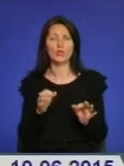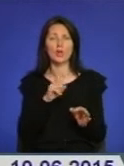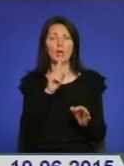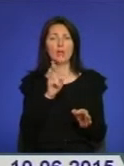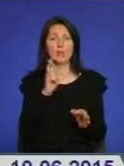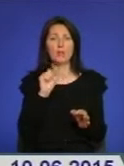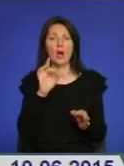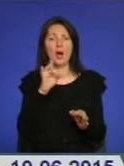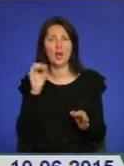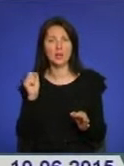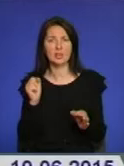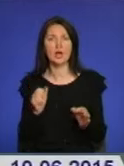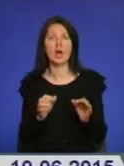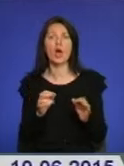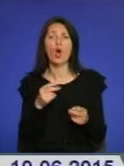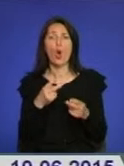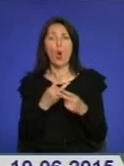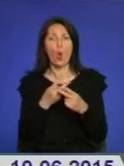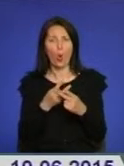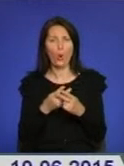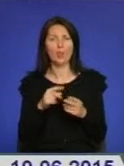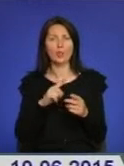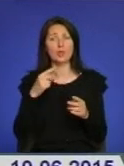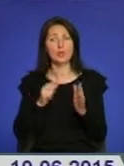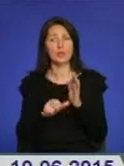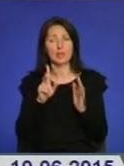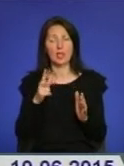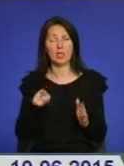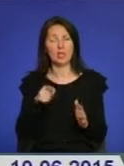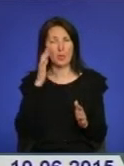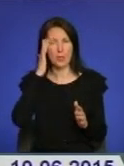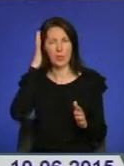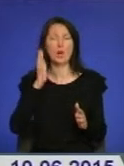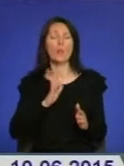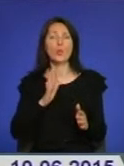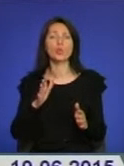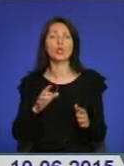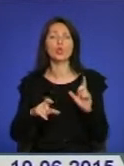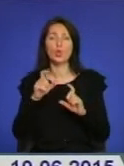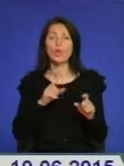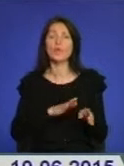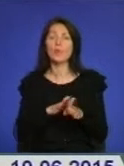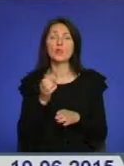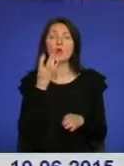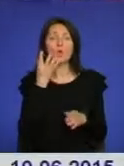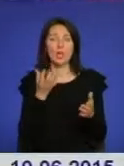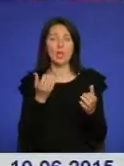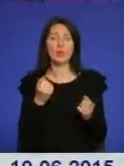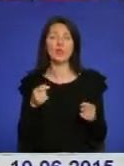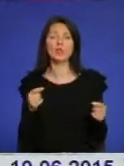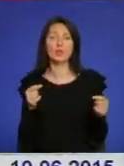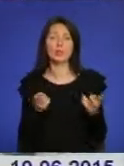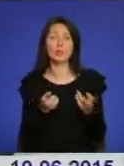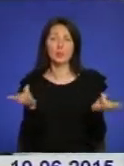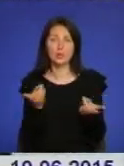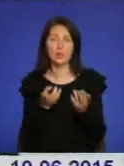виправної колонії номер 63. Їхня мрія – стати студентом – здійсниться, якщо наберуть необхідну кількість балів.